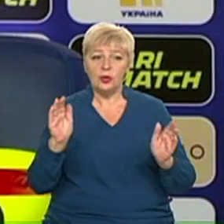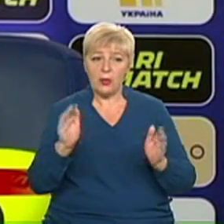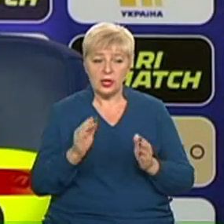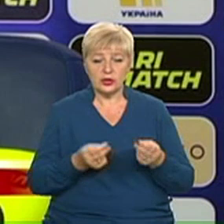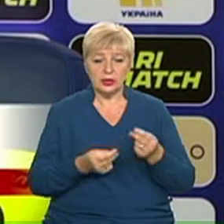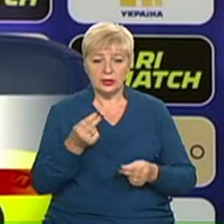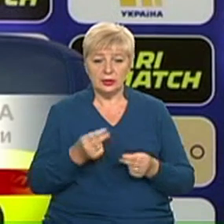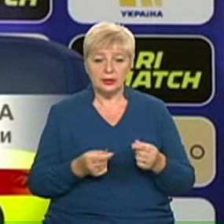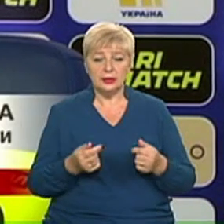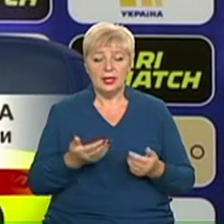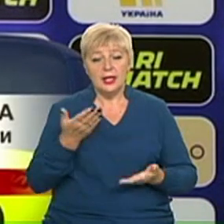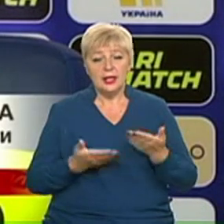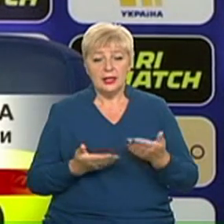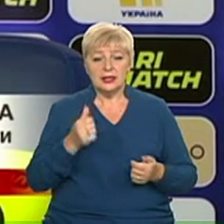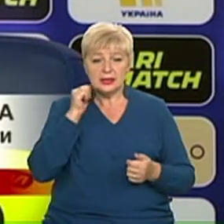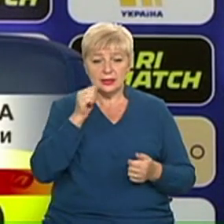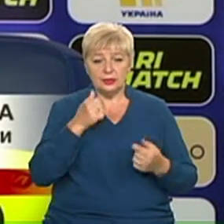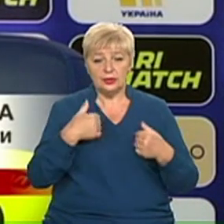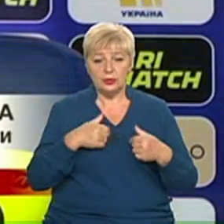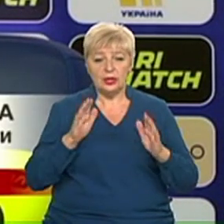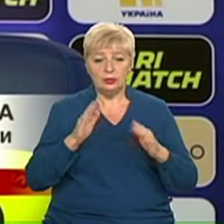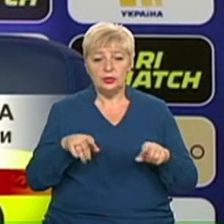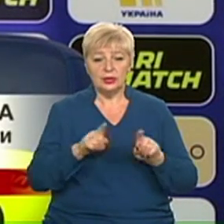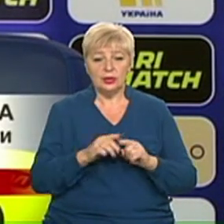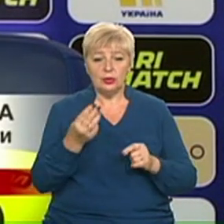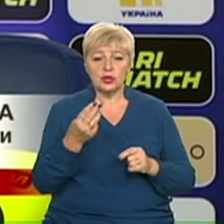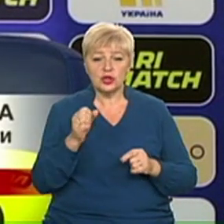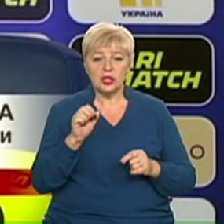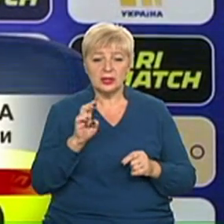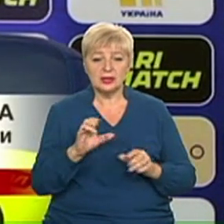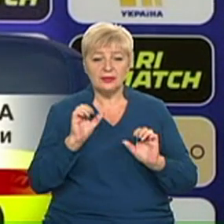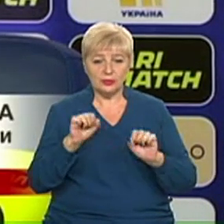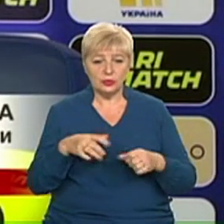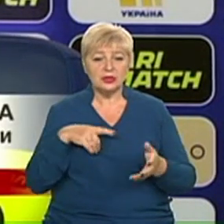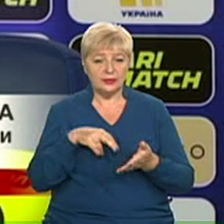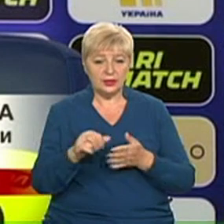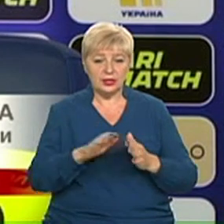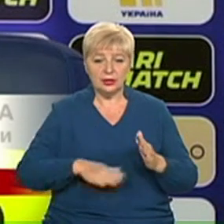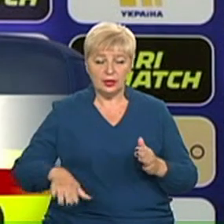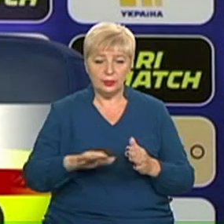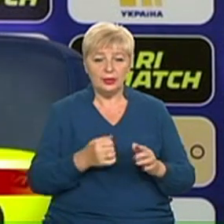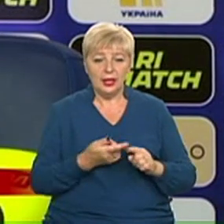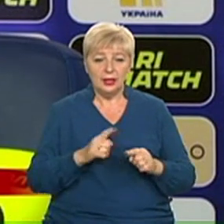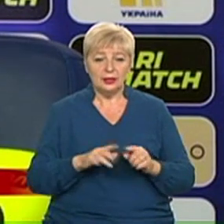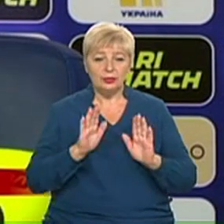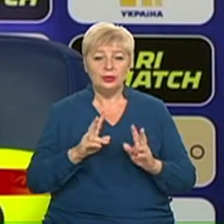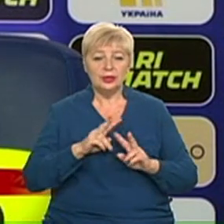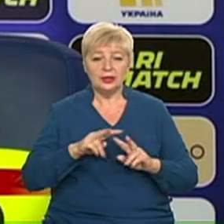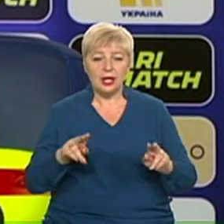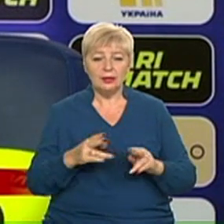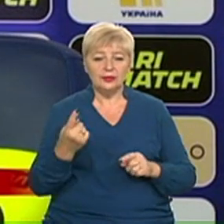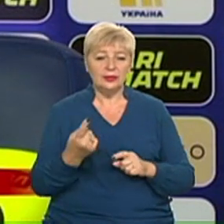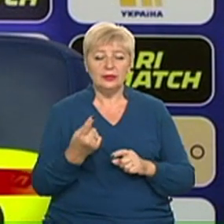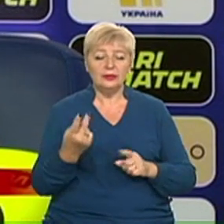вам сказать, если у меня будет такой шанс выйти на поле, и для меня это будет как второй дебют.